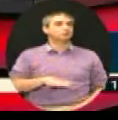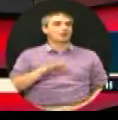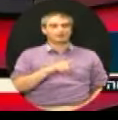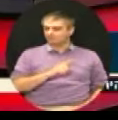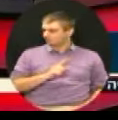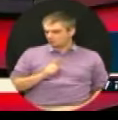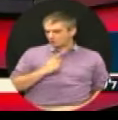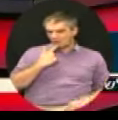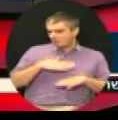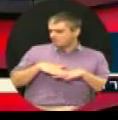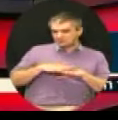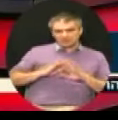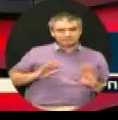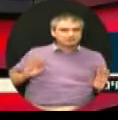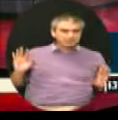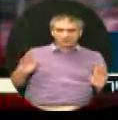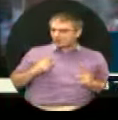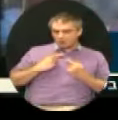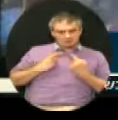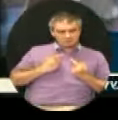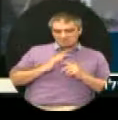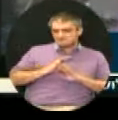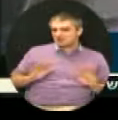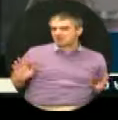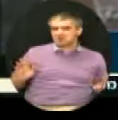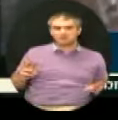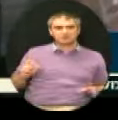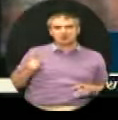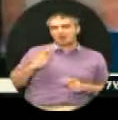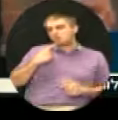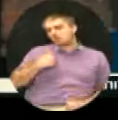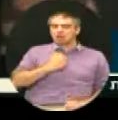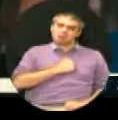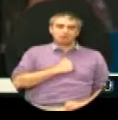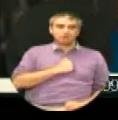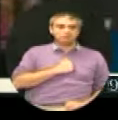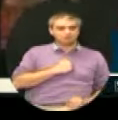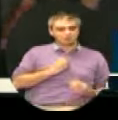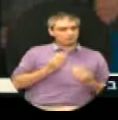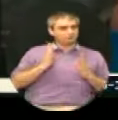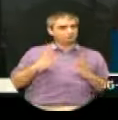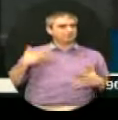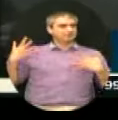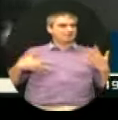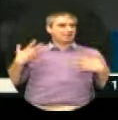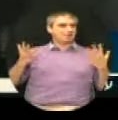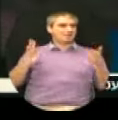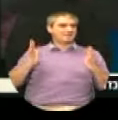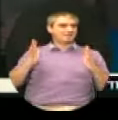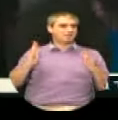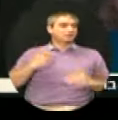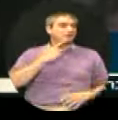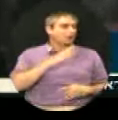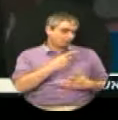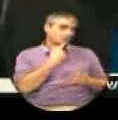הירושלמית. לא מתנצלת, לא מתווכחת, לא מתקרבנת, אלא משהו שהוא נורא נורא שמח ומאוד